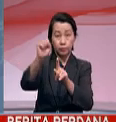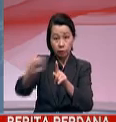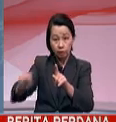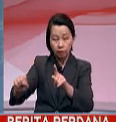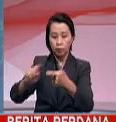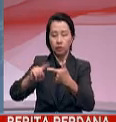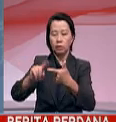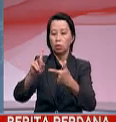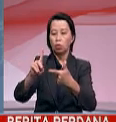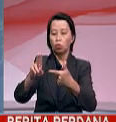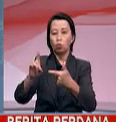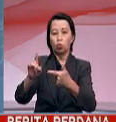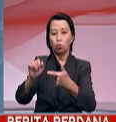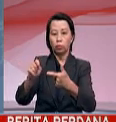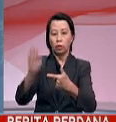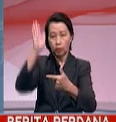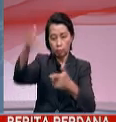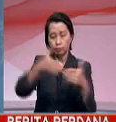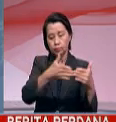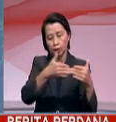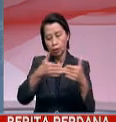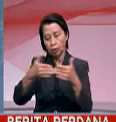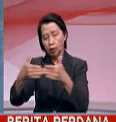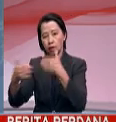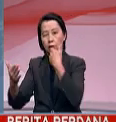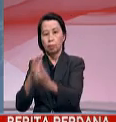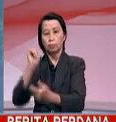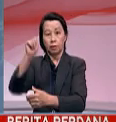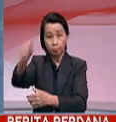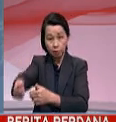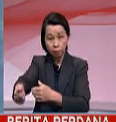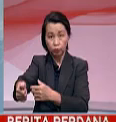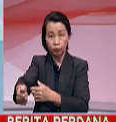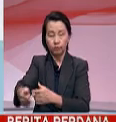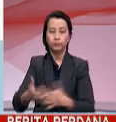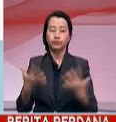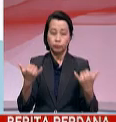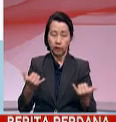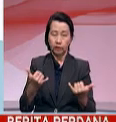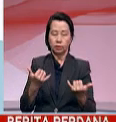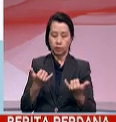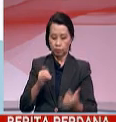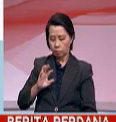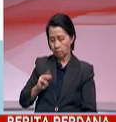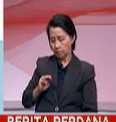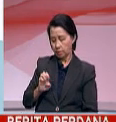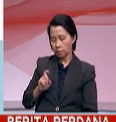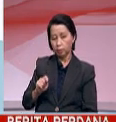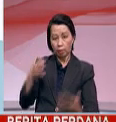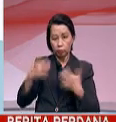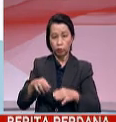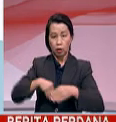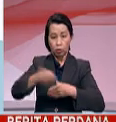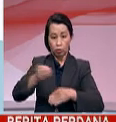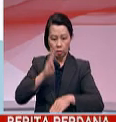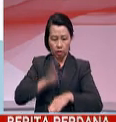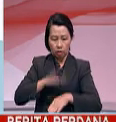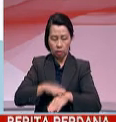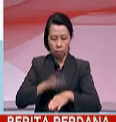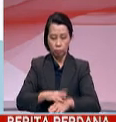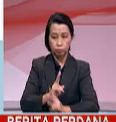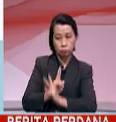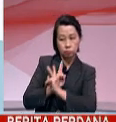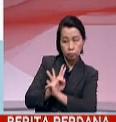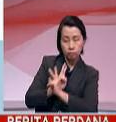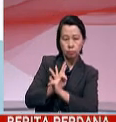Kudat diramalkan akan berterusan sehingga ke hari esok. Oleh itu, Met Malaysia telah pun mengeluarkan amaran cuaca peringkat